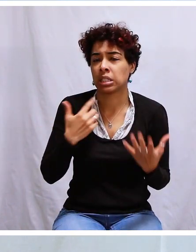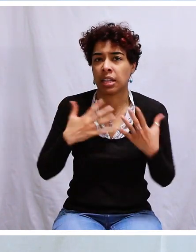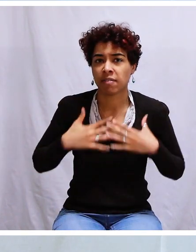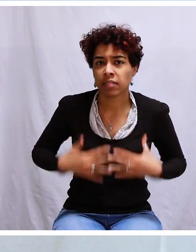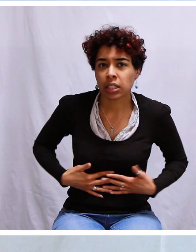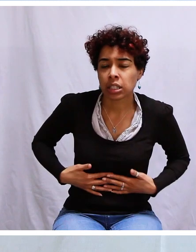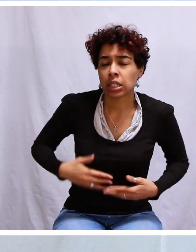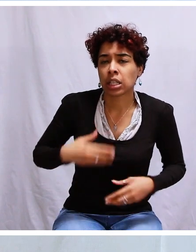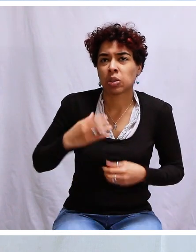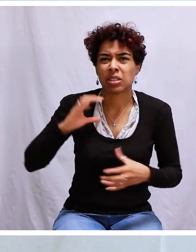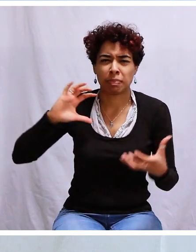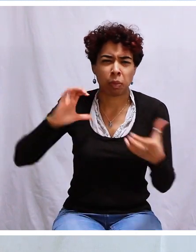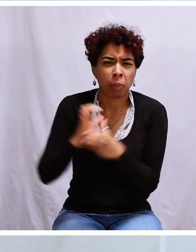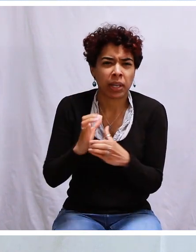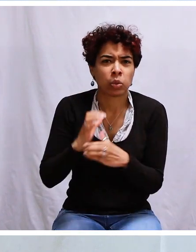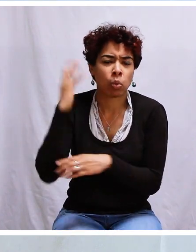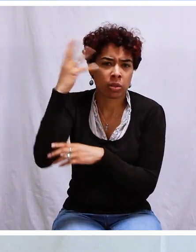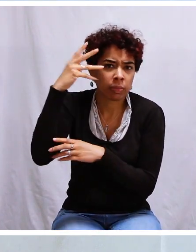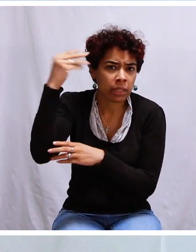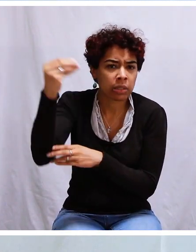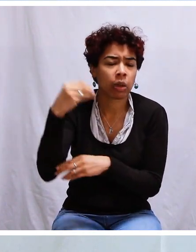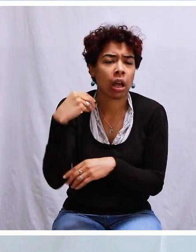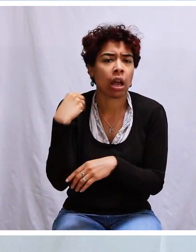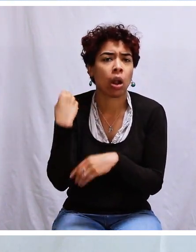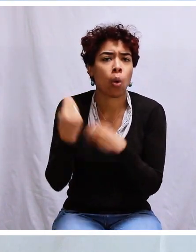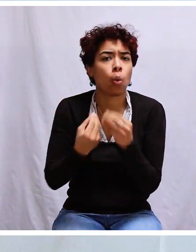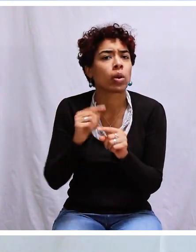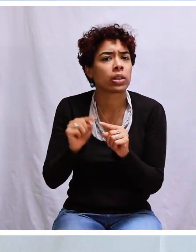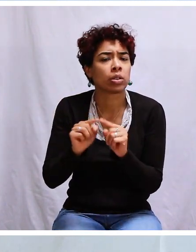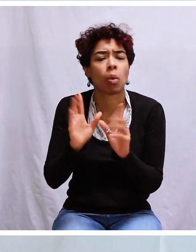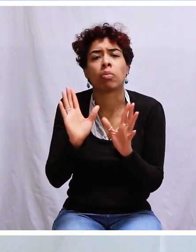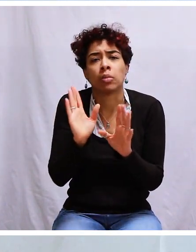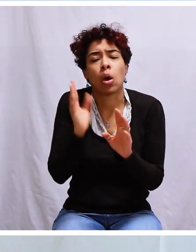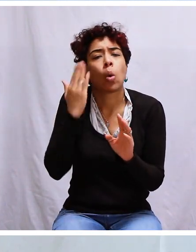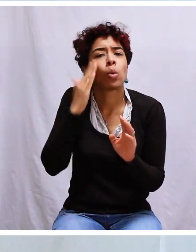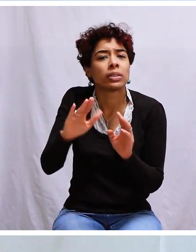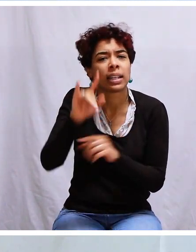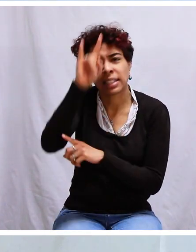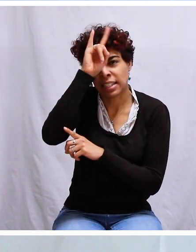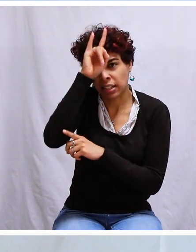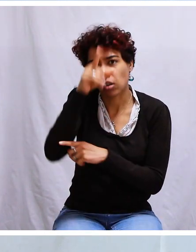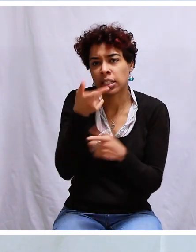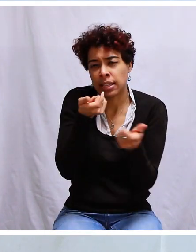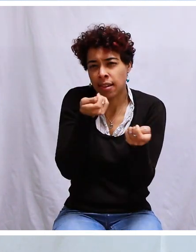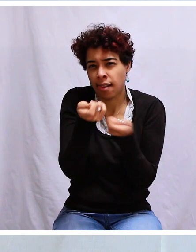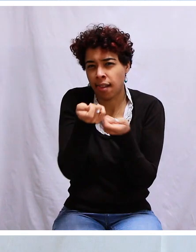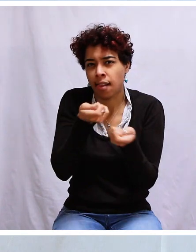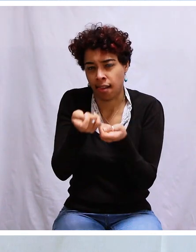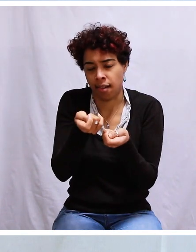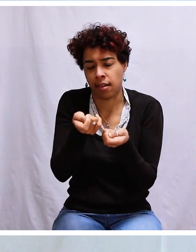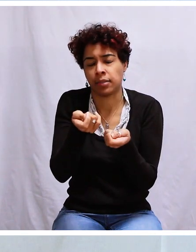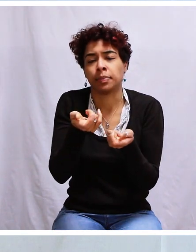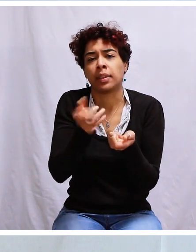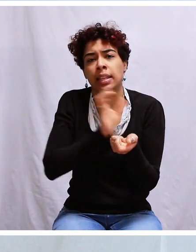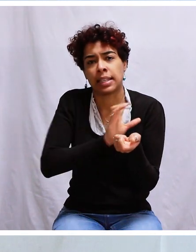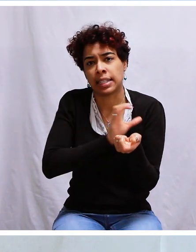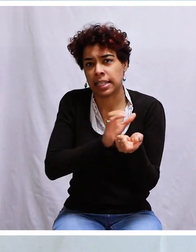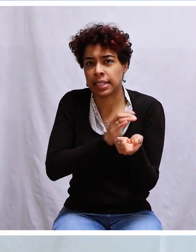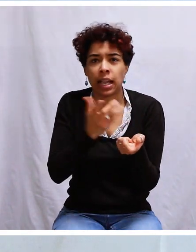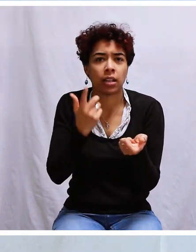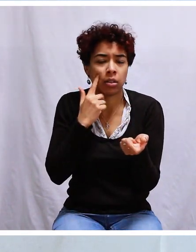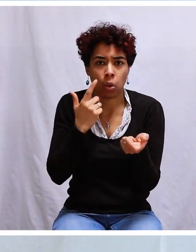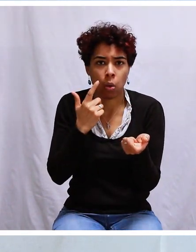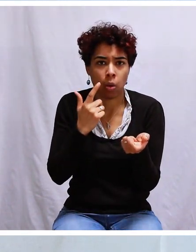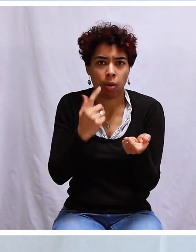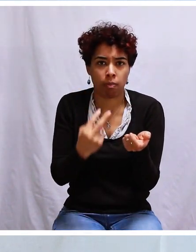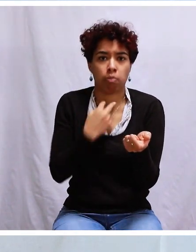physique, si c'est une oppression spirituelle. Il y a quand même quelque chose qui est derrière. On sait que c'est l'adversaire qui joue derrière tout cela et qui essaye de mettre des bâtons dans les roues